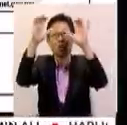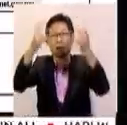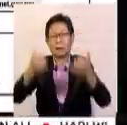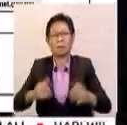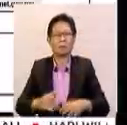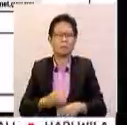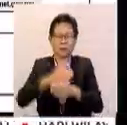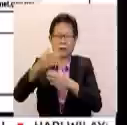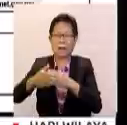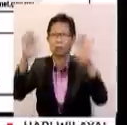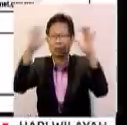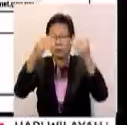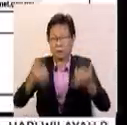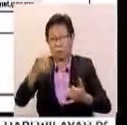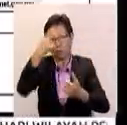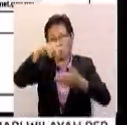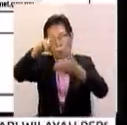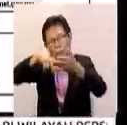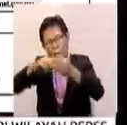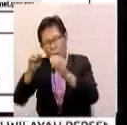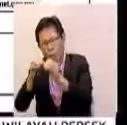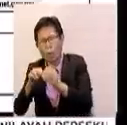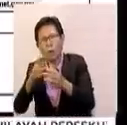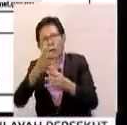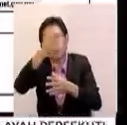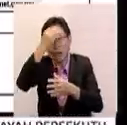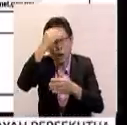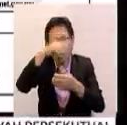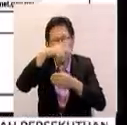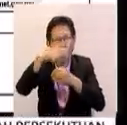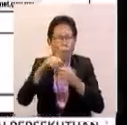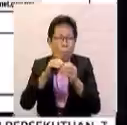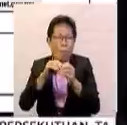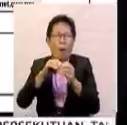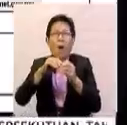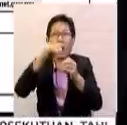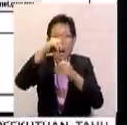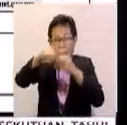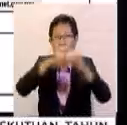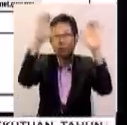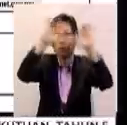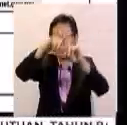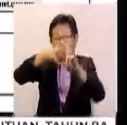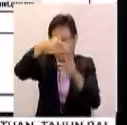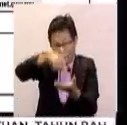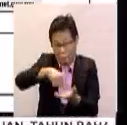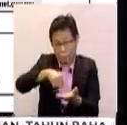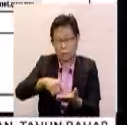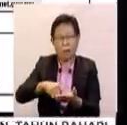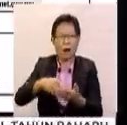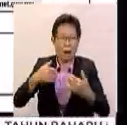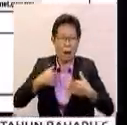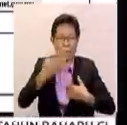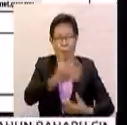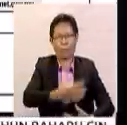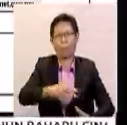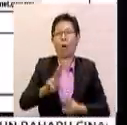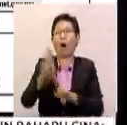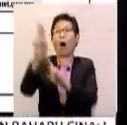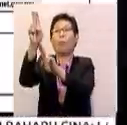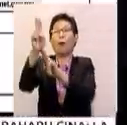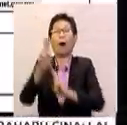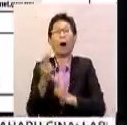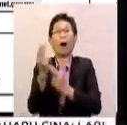ini sekiranya Anda memerlukan bacaan lanjut mengenai tinjauan cuaca pada bulan ini ianya turut dimuat naik di laman